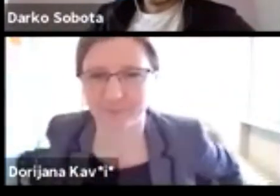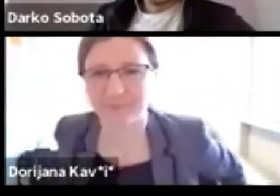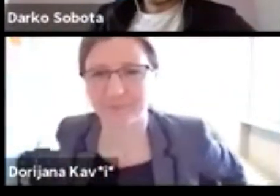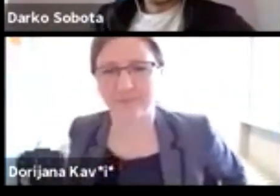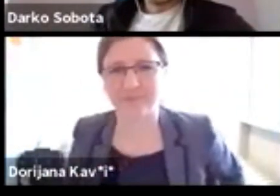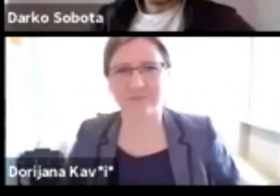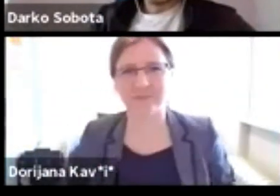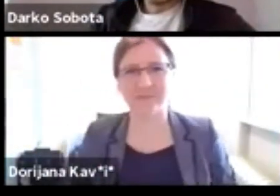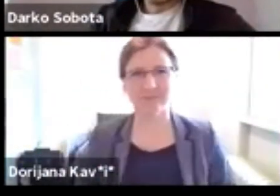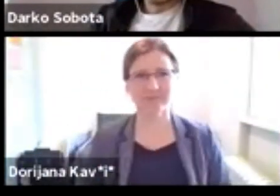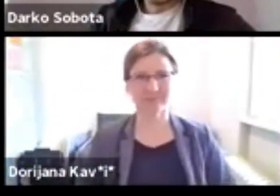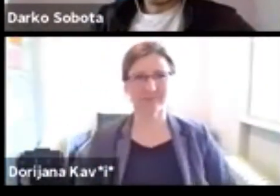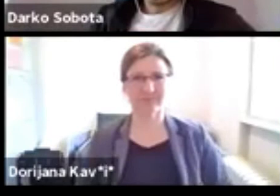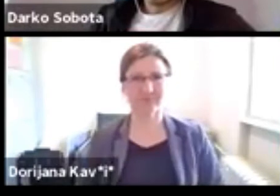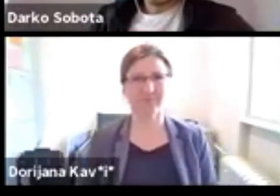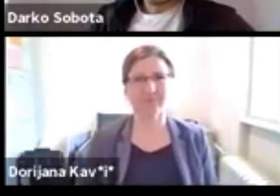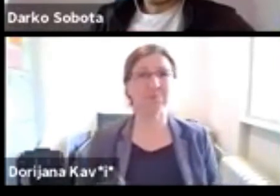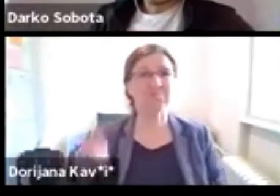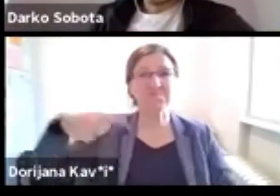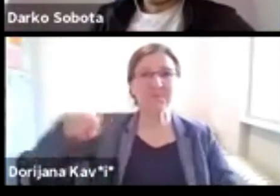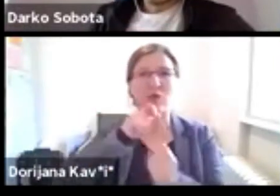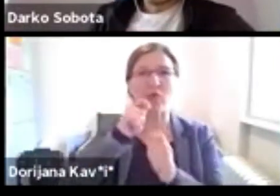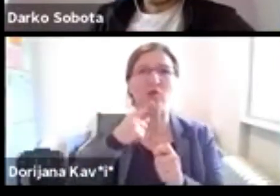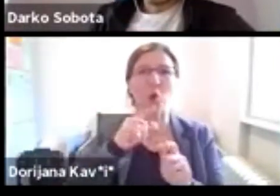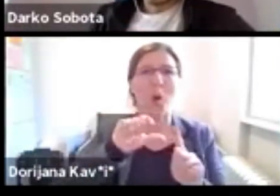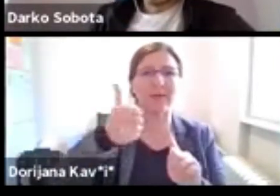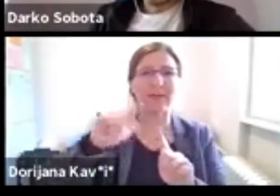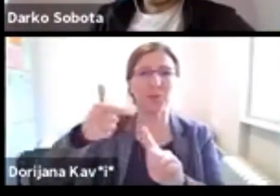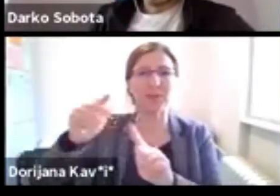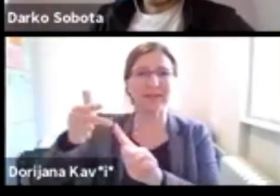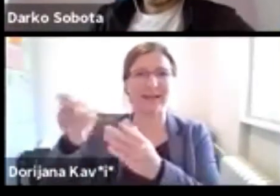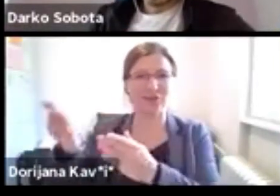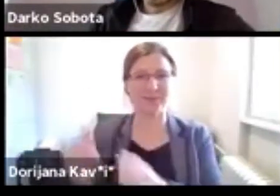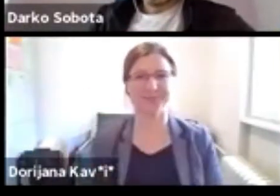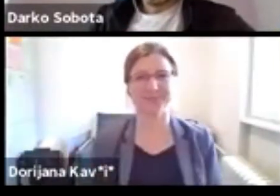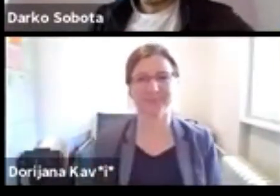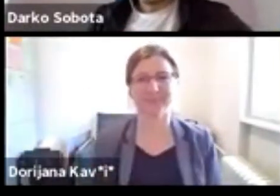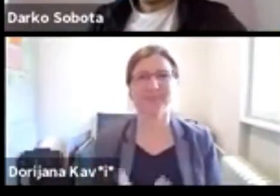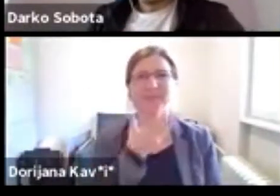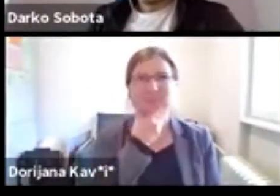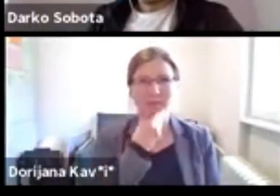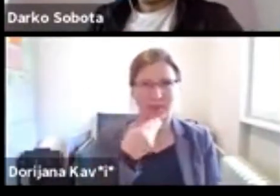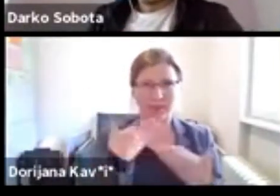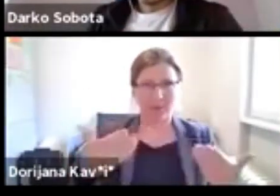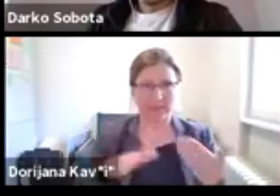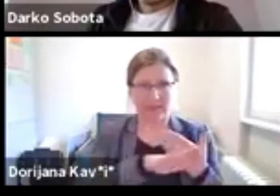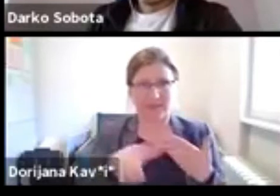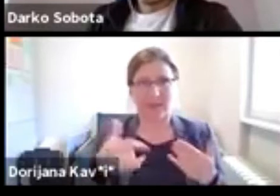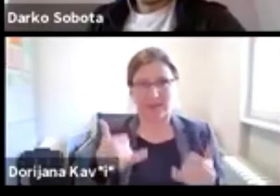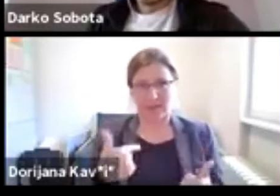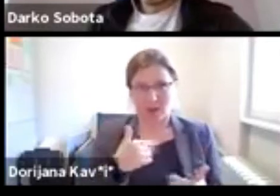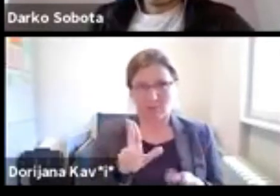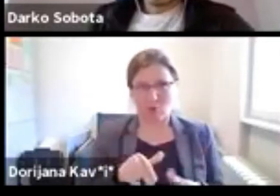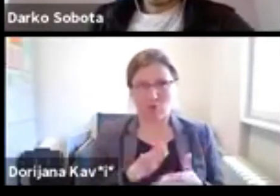Kako se vi dogovorite, mi ćemo to poštivati. Evo, lijepi pozdrav svima. Ja mogu možda započeti